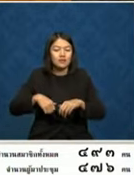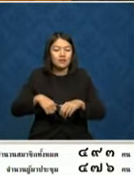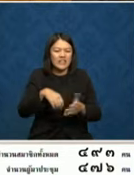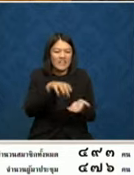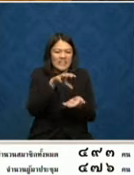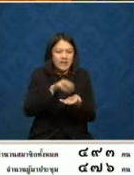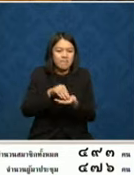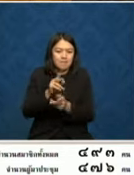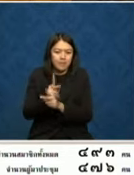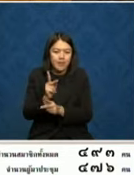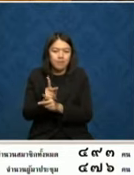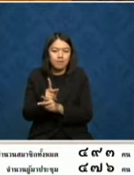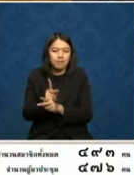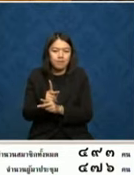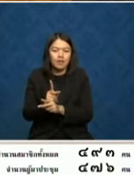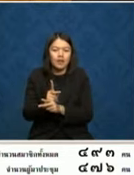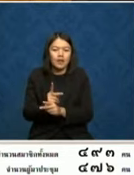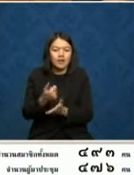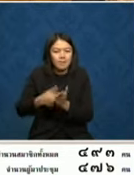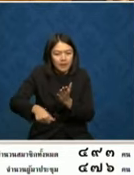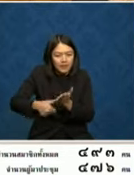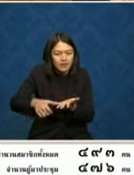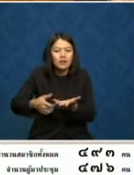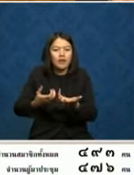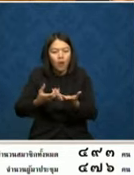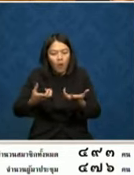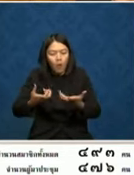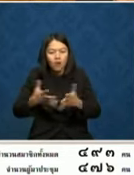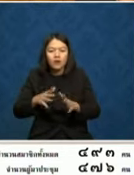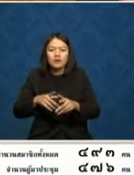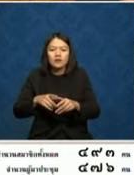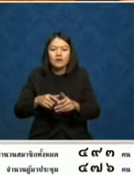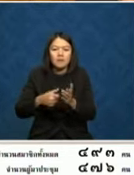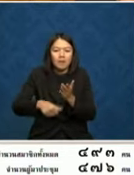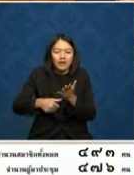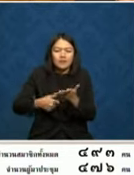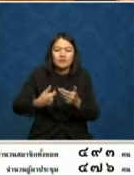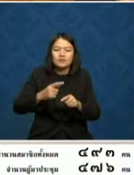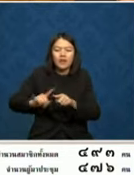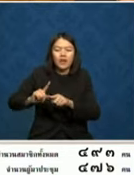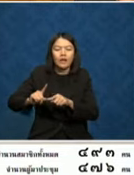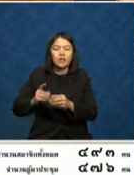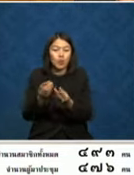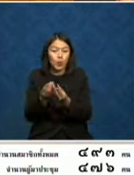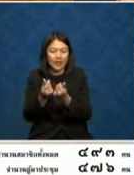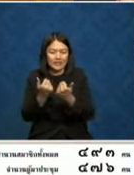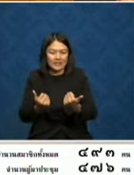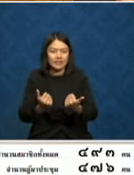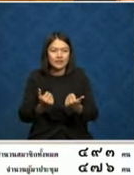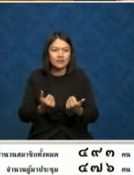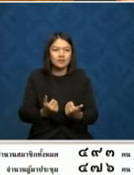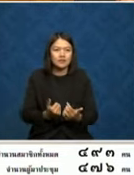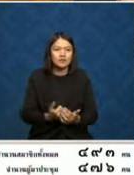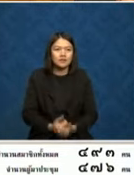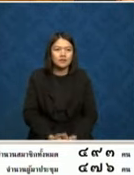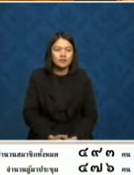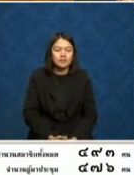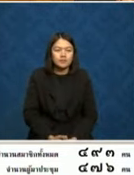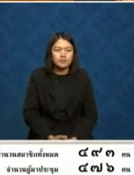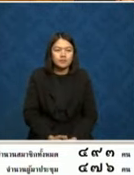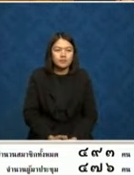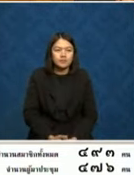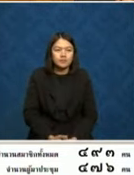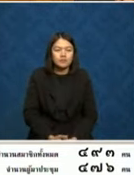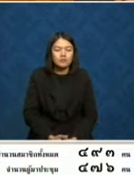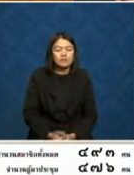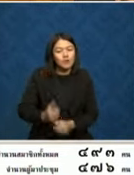ซึ่งมีกรมศุลกากรกรมสรรพากรกรมสรรพสามิตนะครับตัวเลขการจัดเก็บในปีนี้อย่างที่ได้ยืนยันไปตั้ง